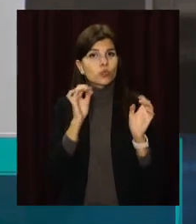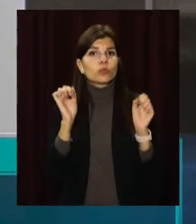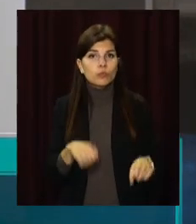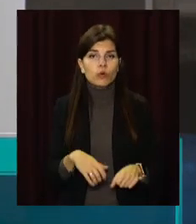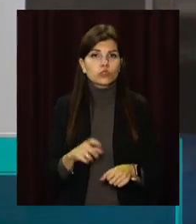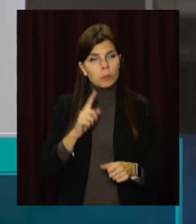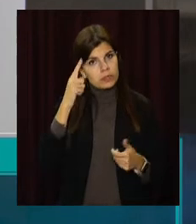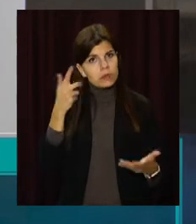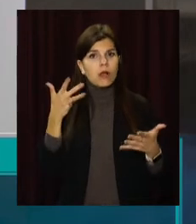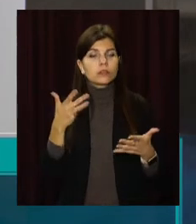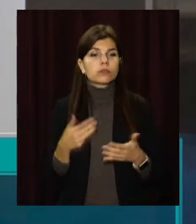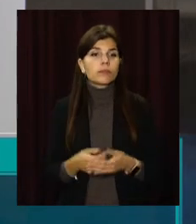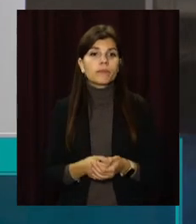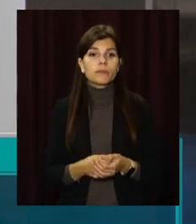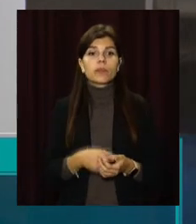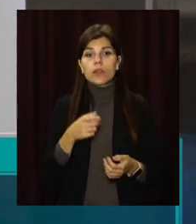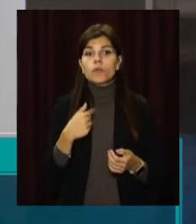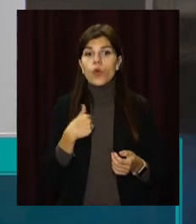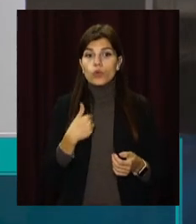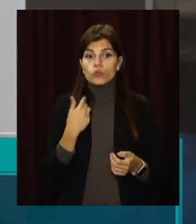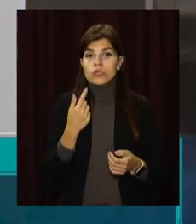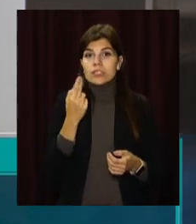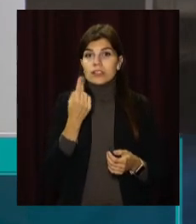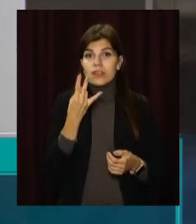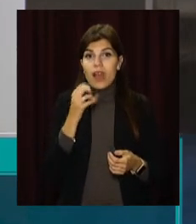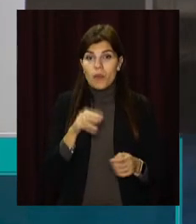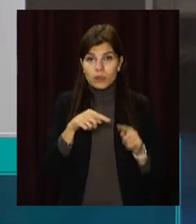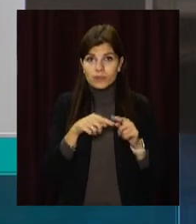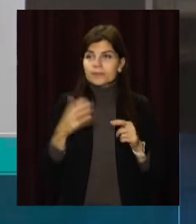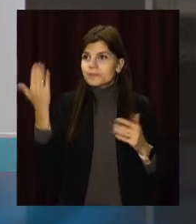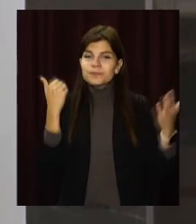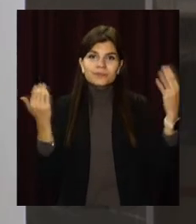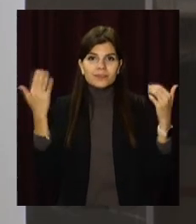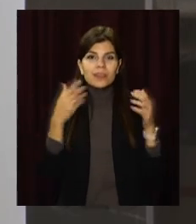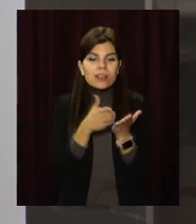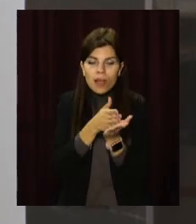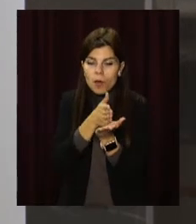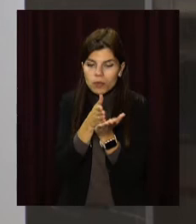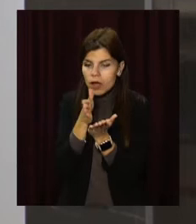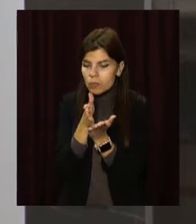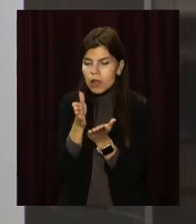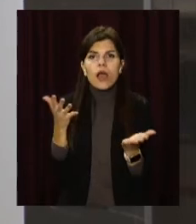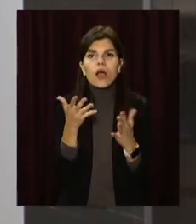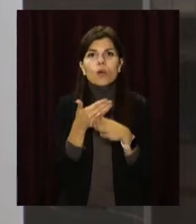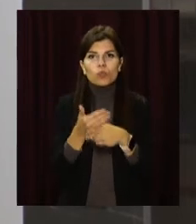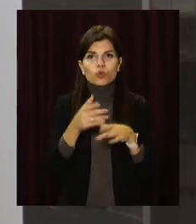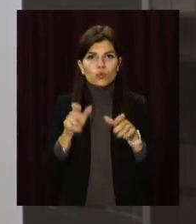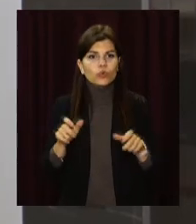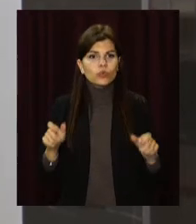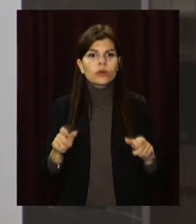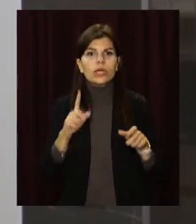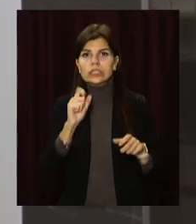співпрацювати і залучити до ЦНАПу ті організації, ті напрямки, які допоможуть громадянам за один